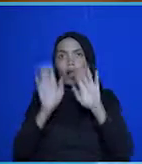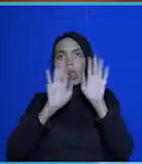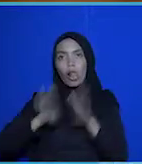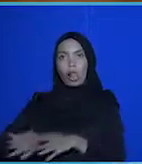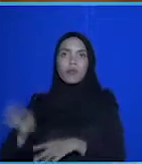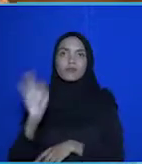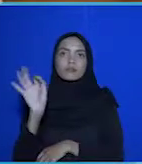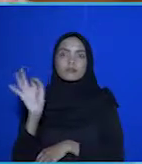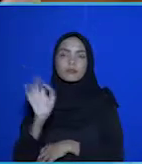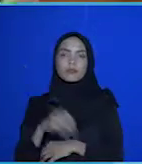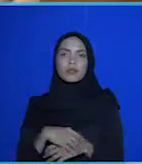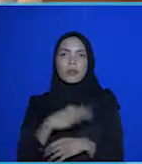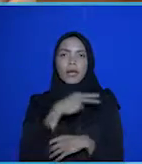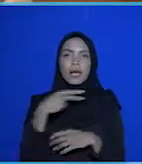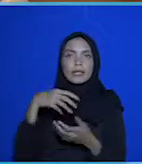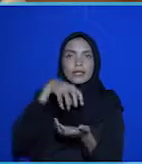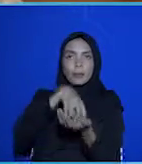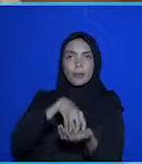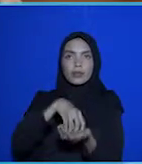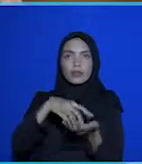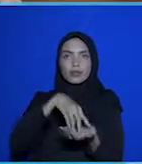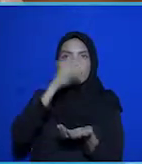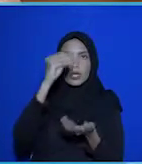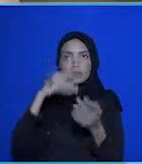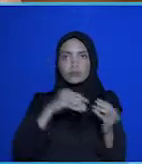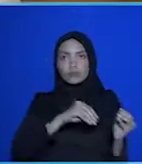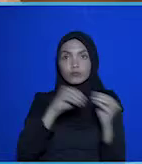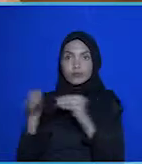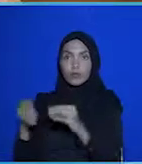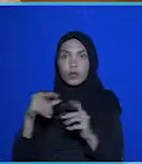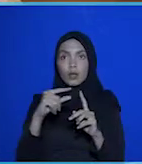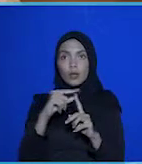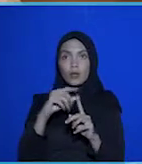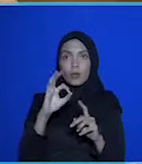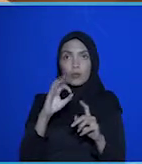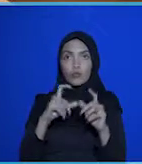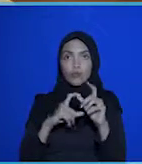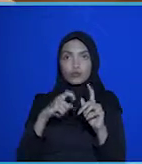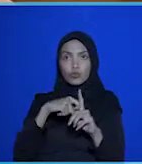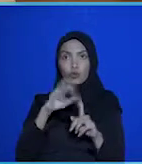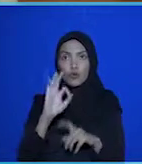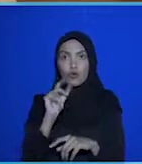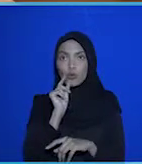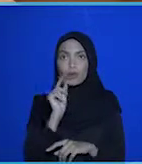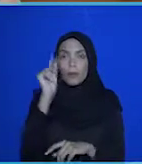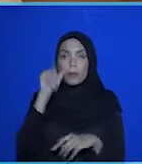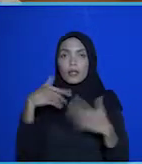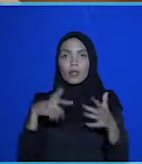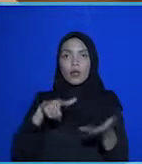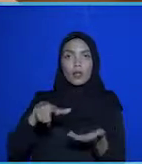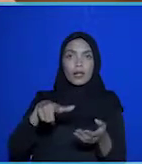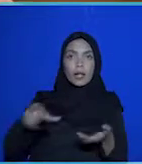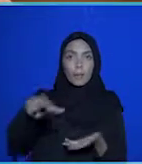tentunya seperti itu. Untuk itulah di posko ya, baik di posko utama maupun posko